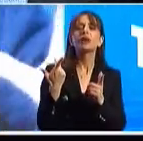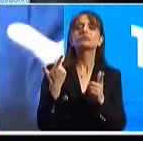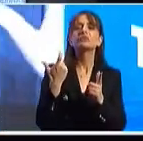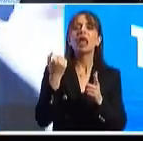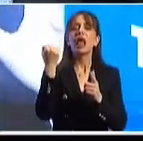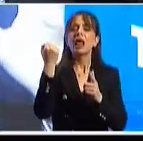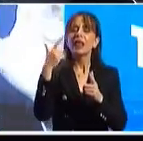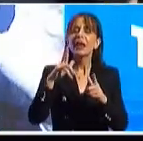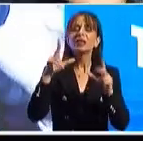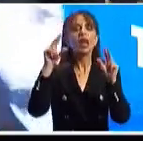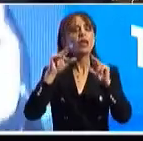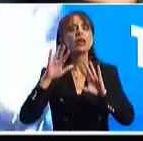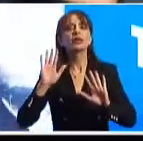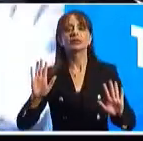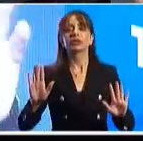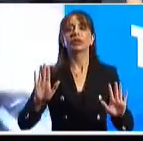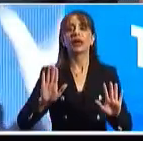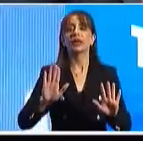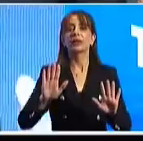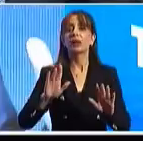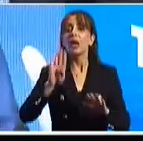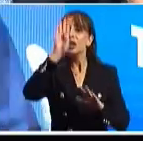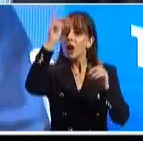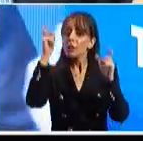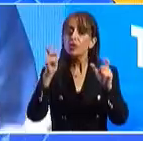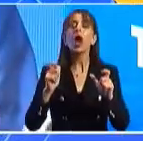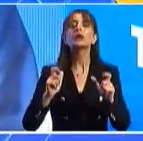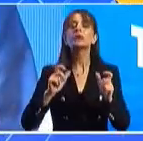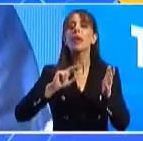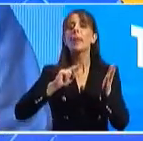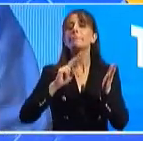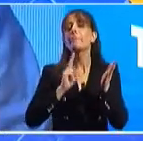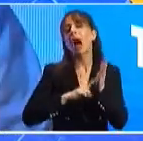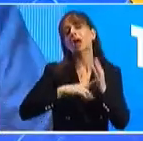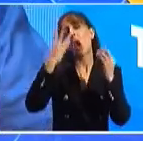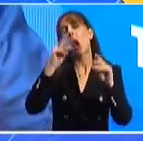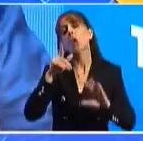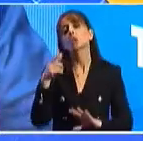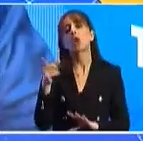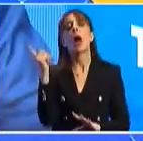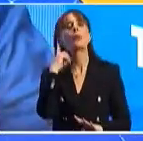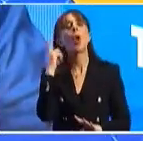İstanbul taksisi bir marka olacak. Çok net söylüyorum. Marka olacak ve orada